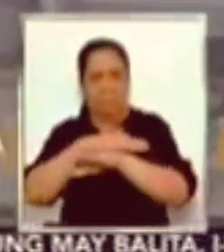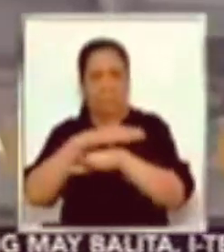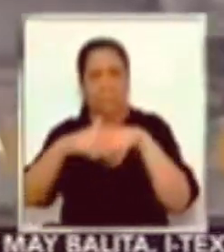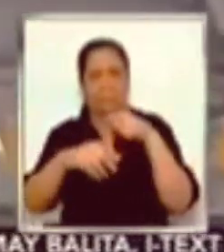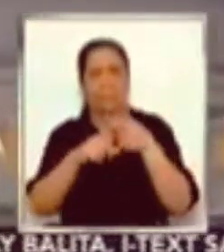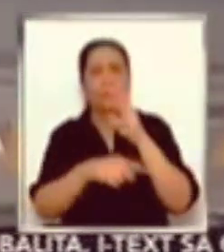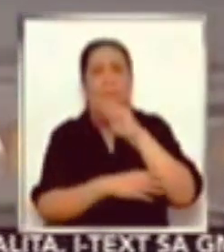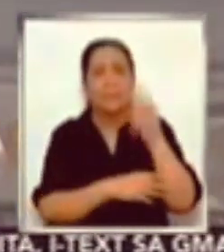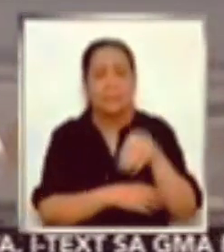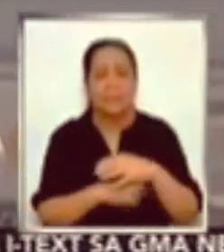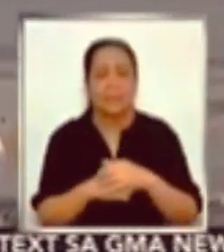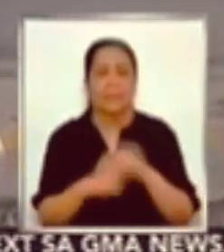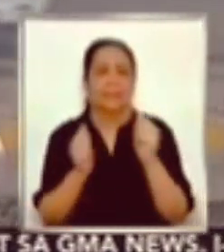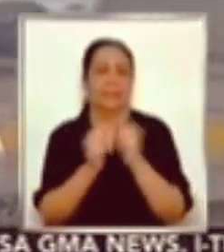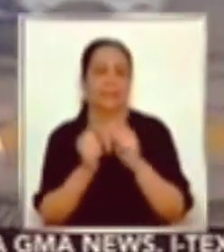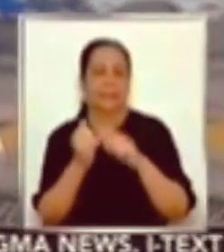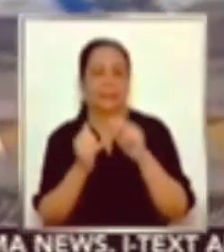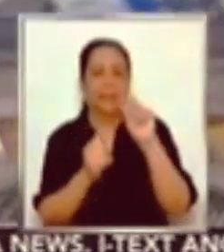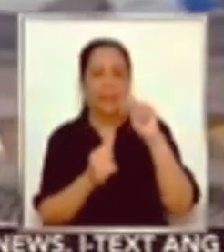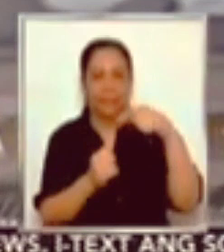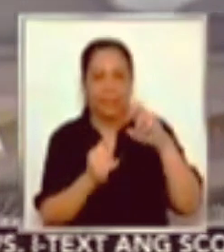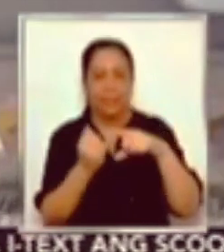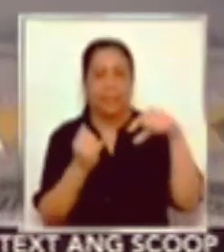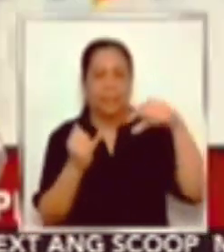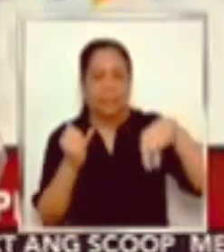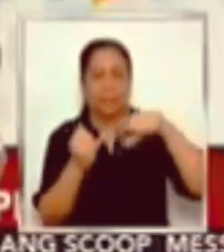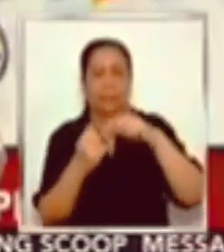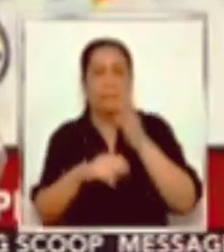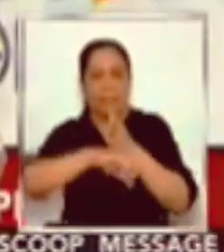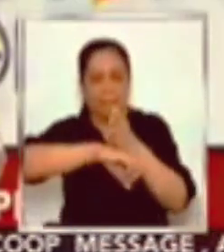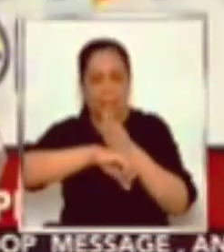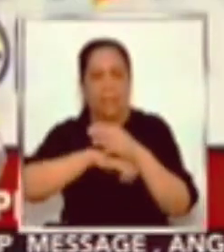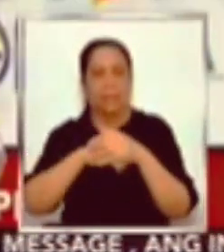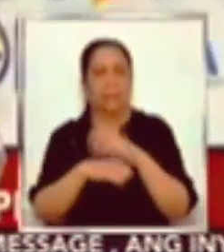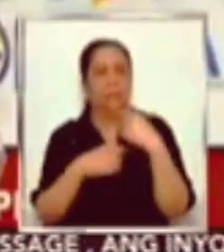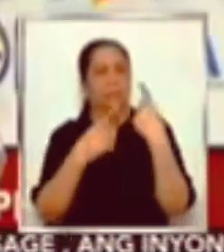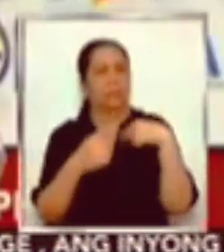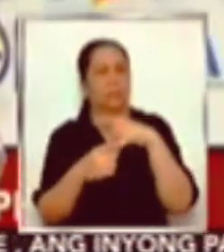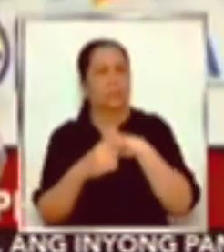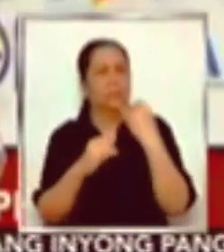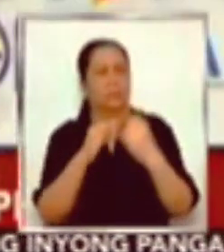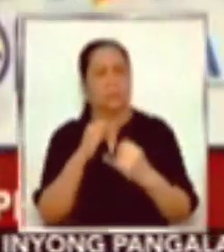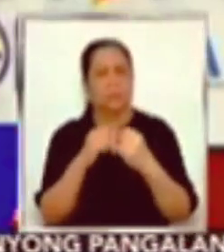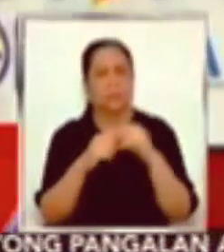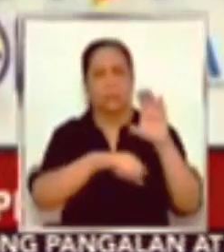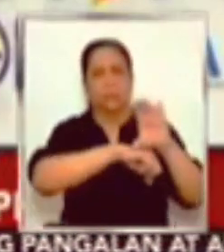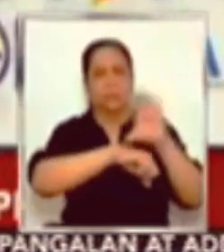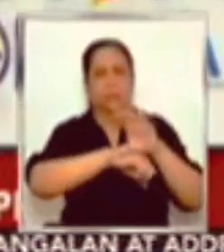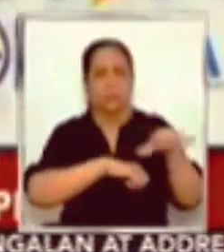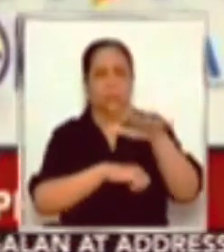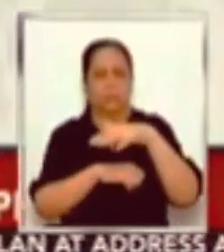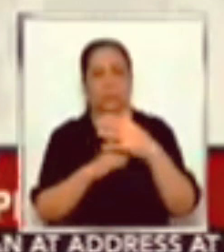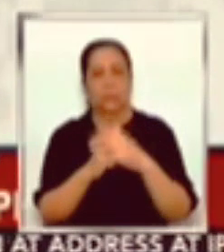Manila. Kabilang dito ang Antique, Quirino at Bataan. During our last consultations po sa